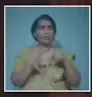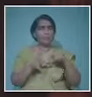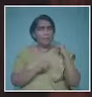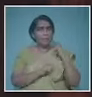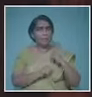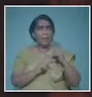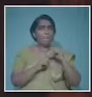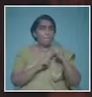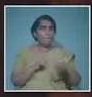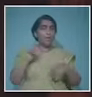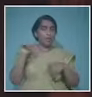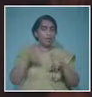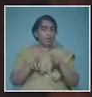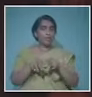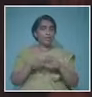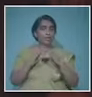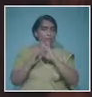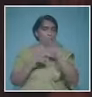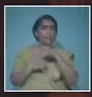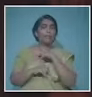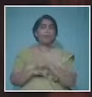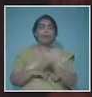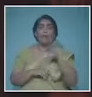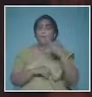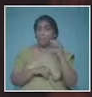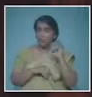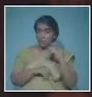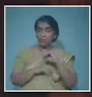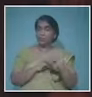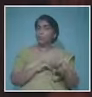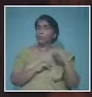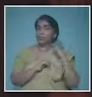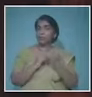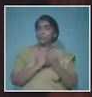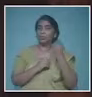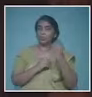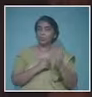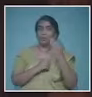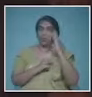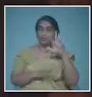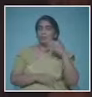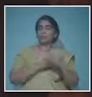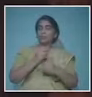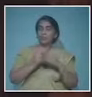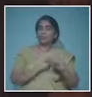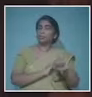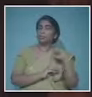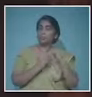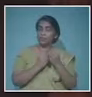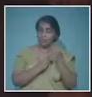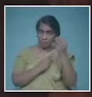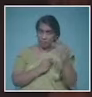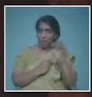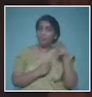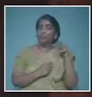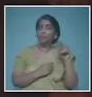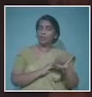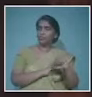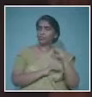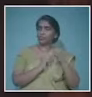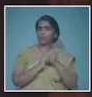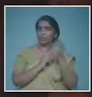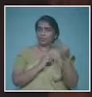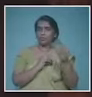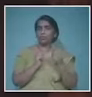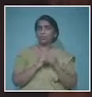pandure dina serappu gammane. E silum pansiya panahakata shaktiya laba dina sampradayika karmanta shaktiya laba dili vella. Egalo saibala gannima